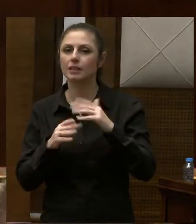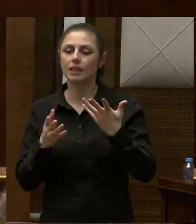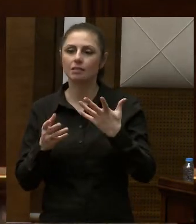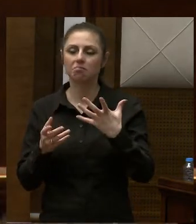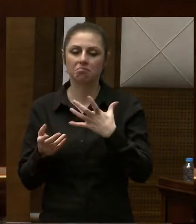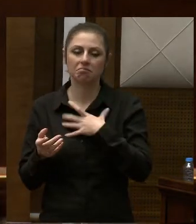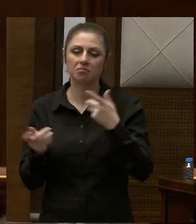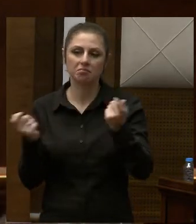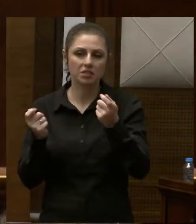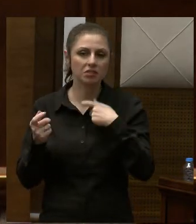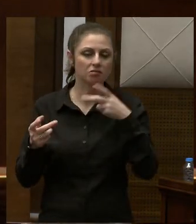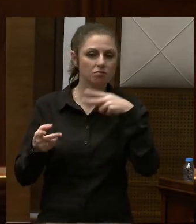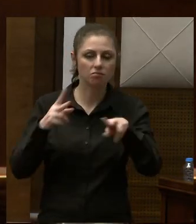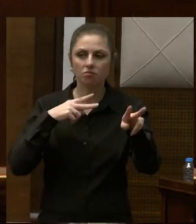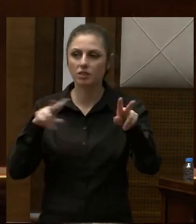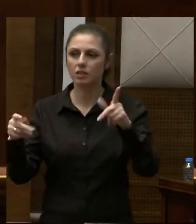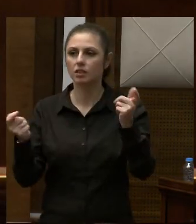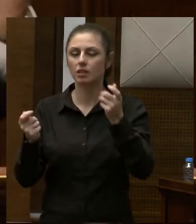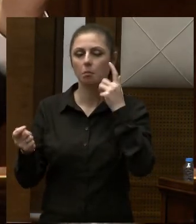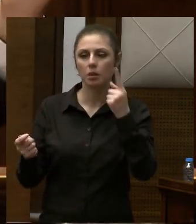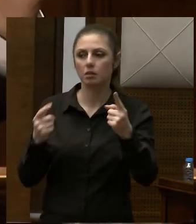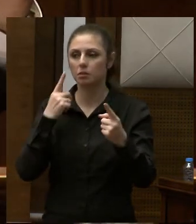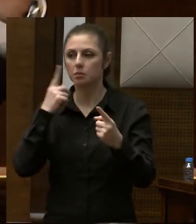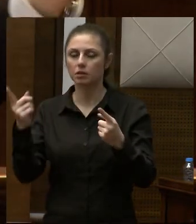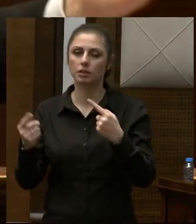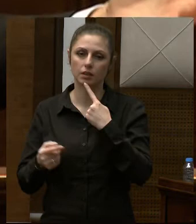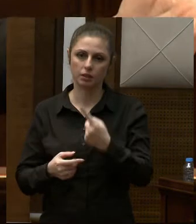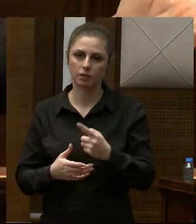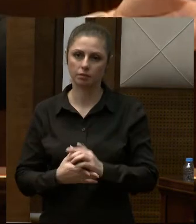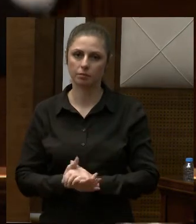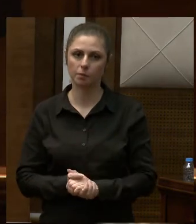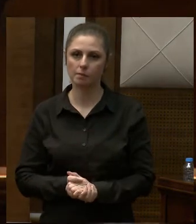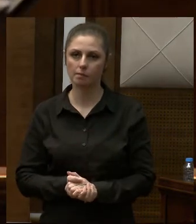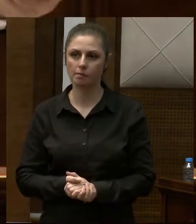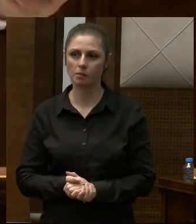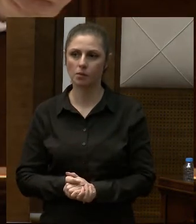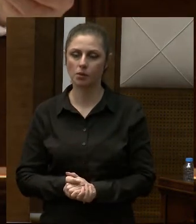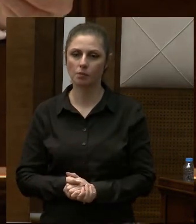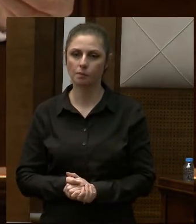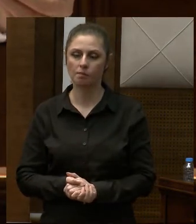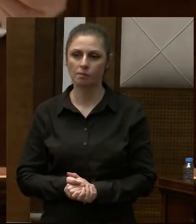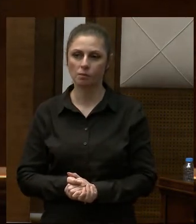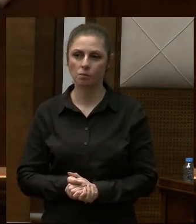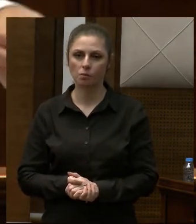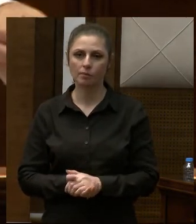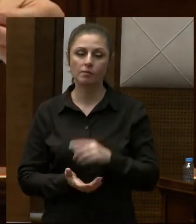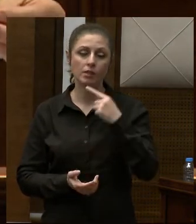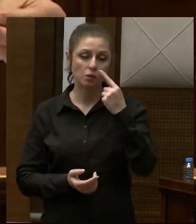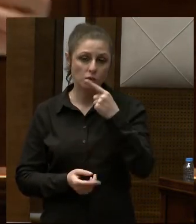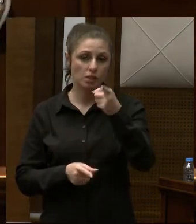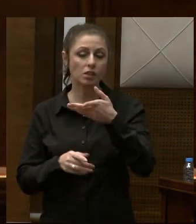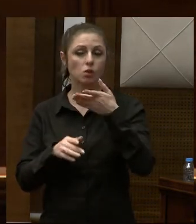tenkit edersiniz. İyi dersiniz, kötü dersiniz. Eyvallah deriz. İyiye de, iyiyse söylemiş olduğunuz,